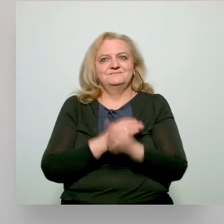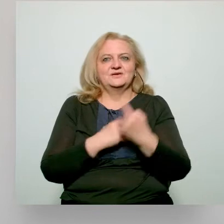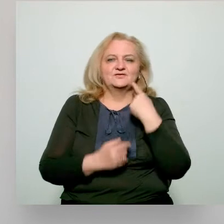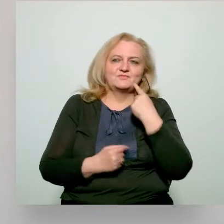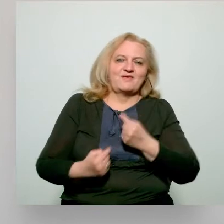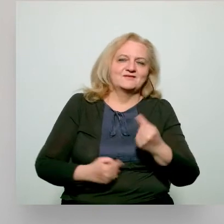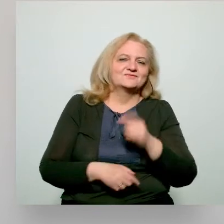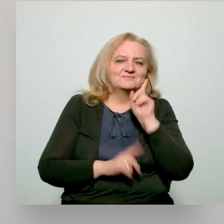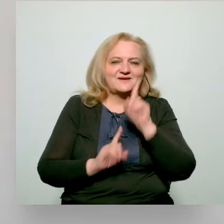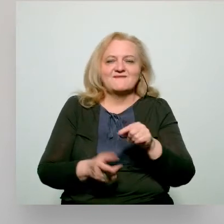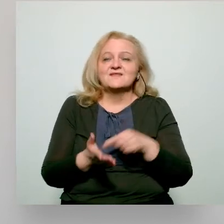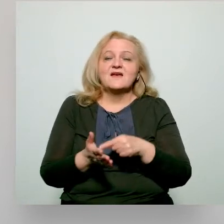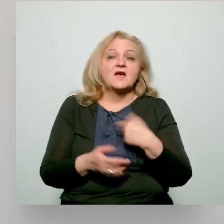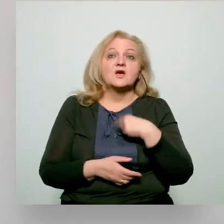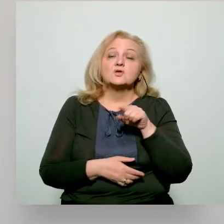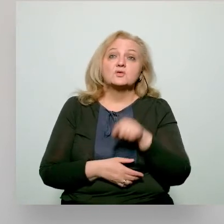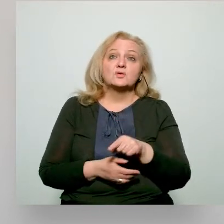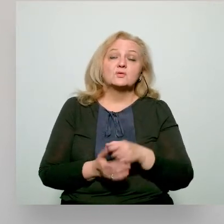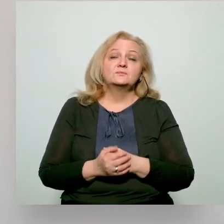Ironia historii przejawia się w tym, że dziś